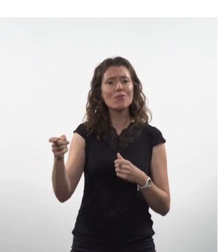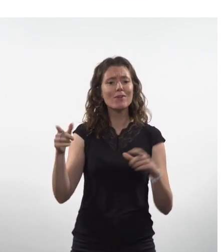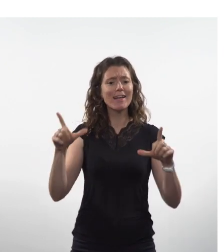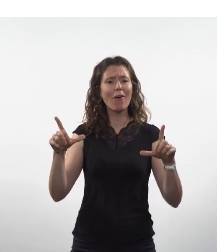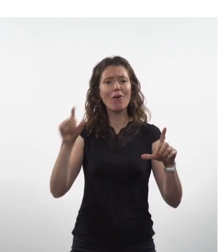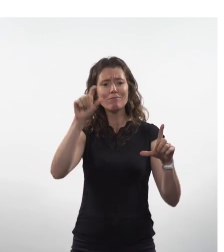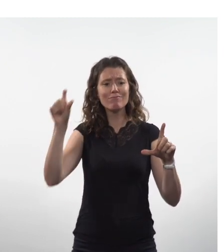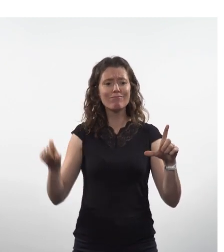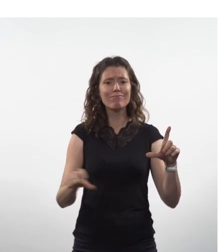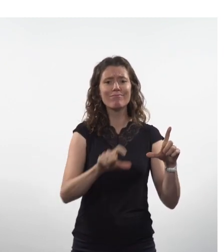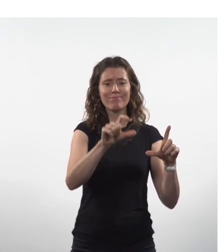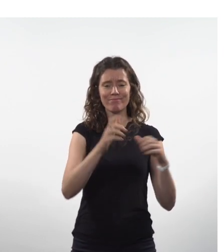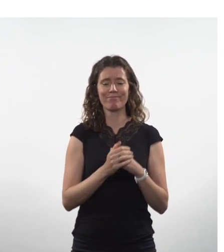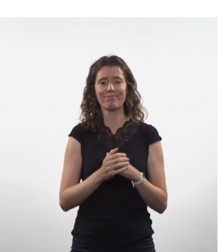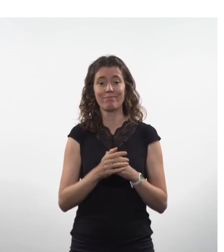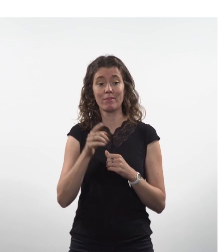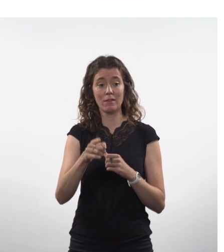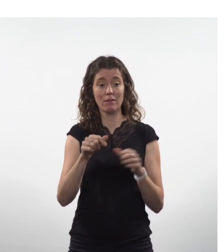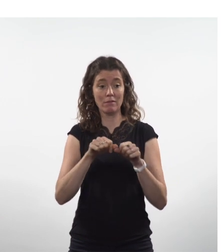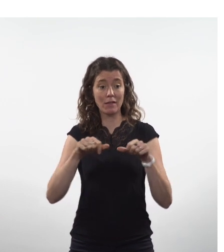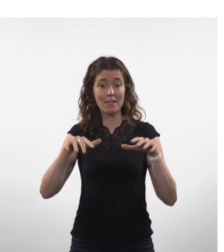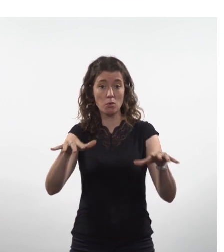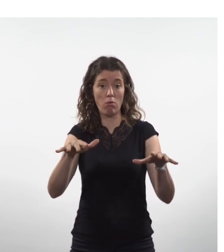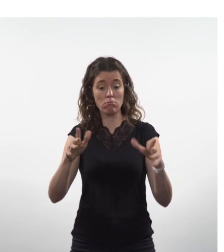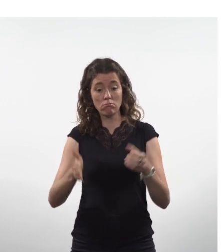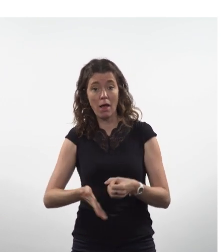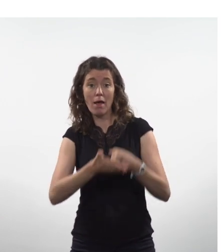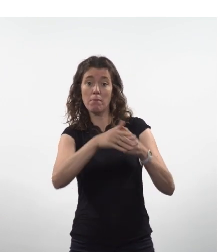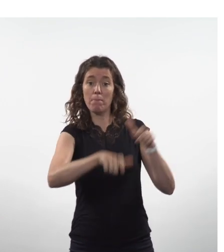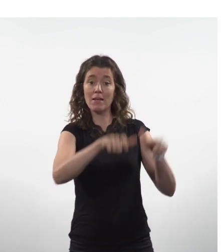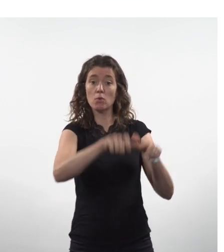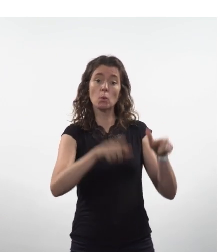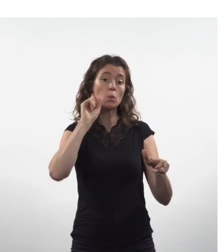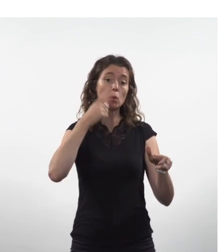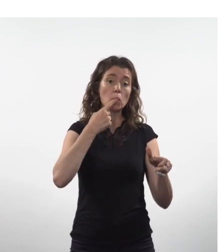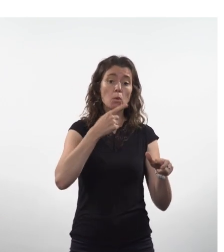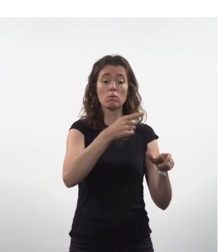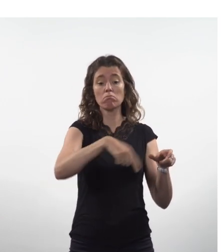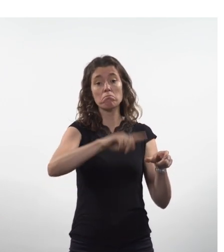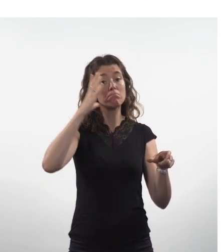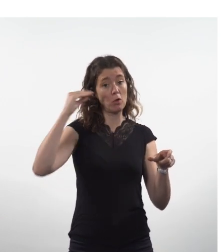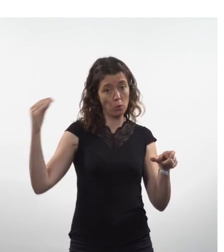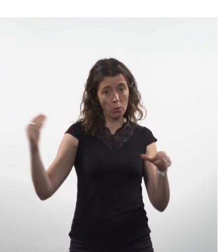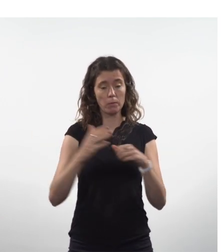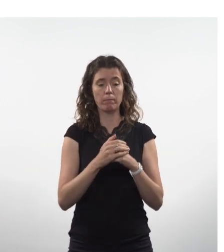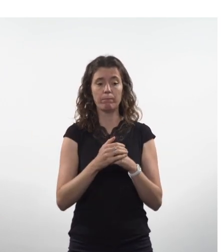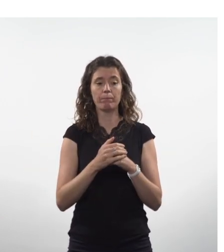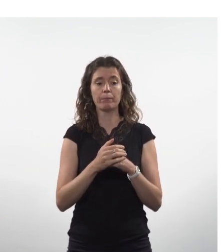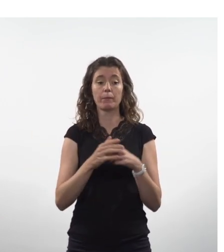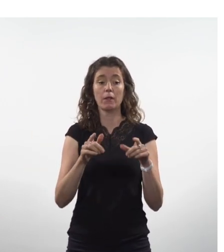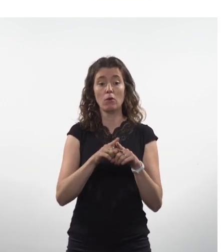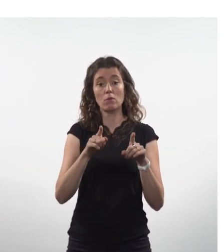l'écran. Et donc, c'est un réseau d'appui pour accompagner les personnes sourdes et malentendantes et faciliter